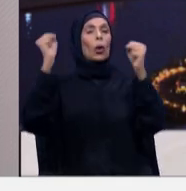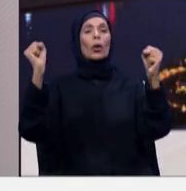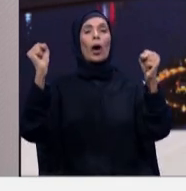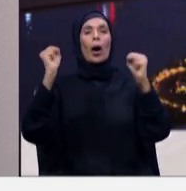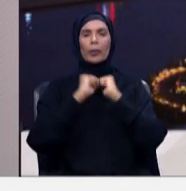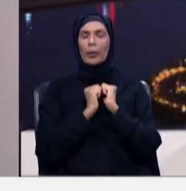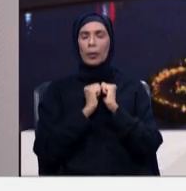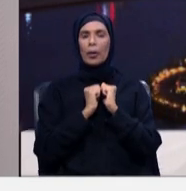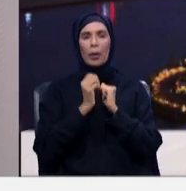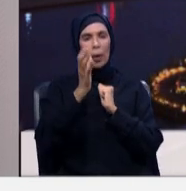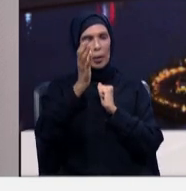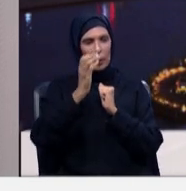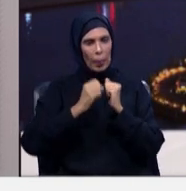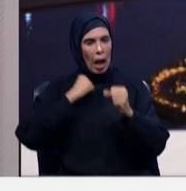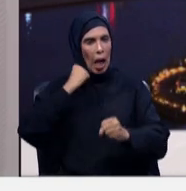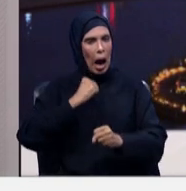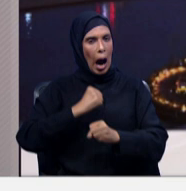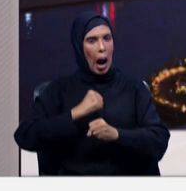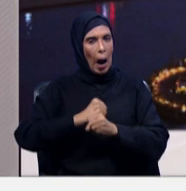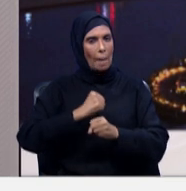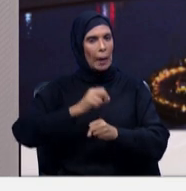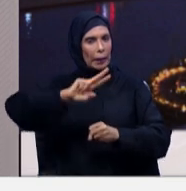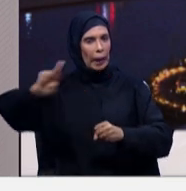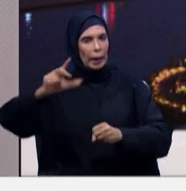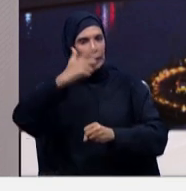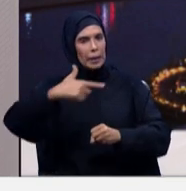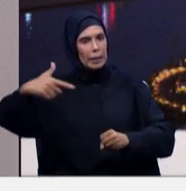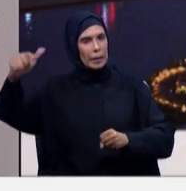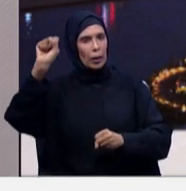من المشروع الإصلاحي لسيدي صاحب الجلالة الملك حفظه الله ورعاه.